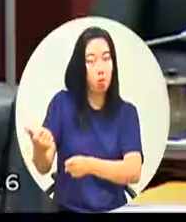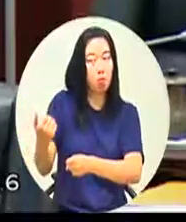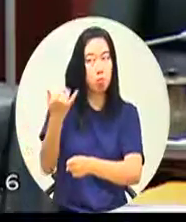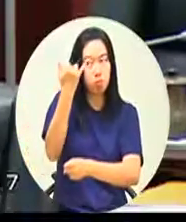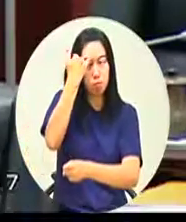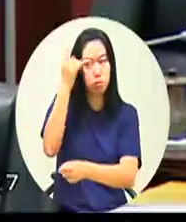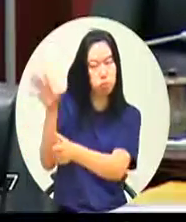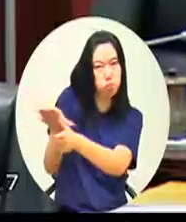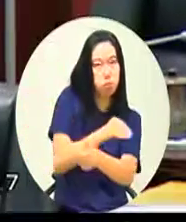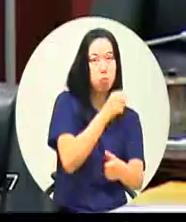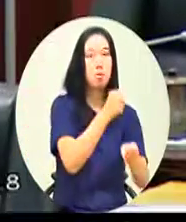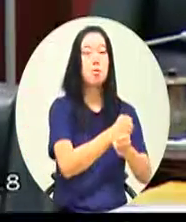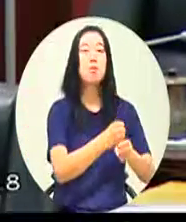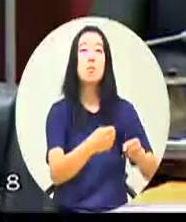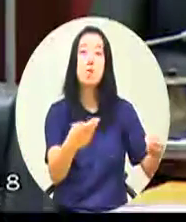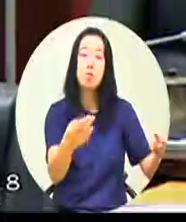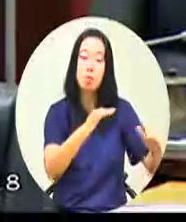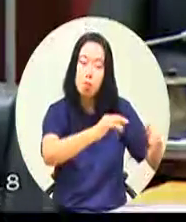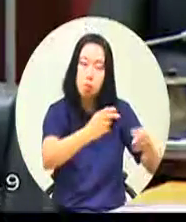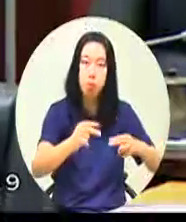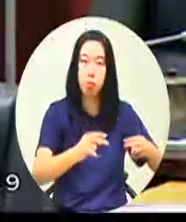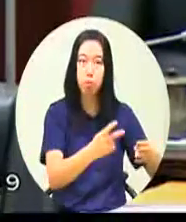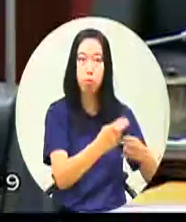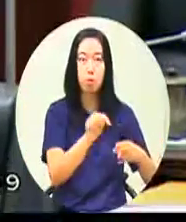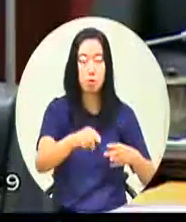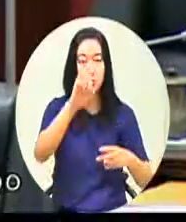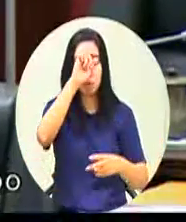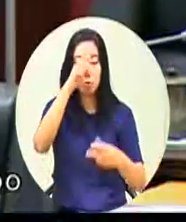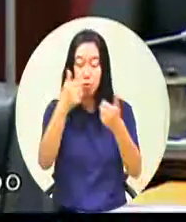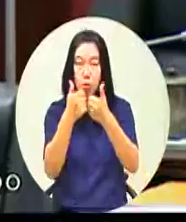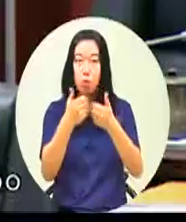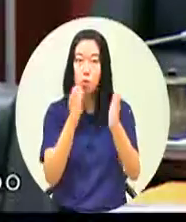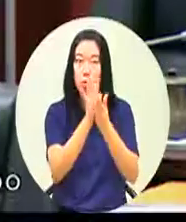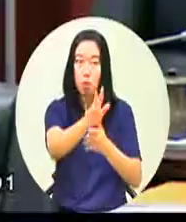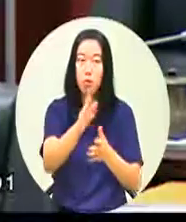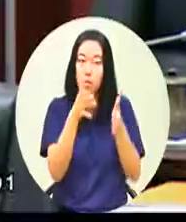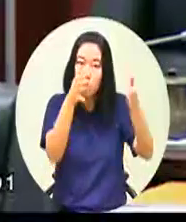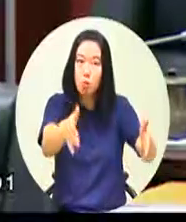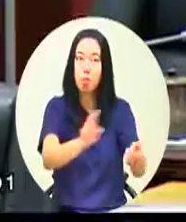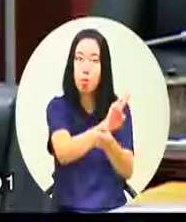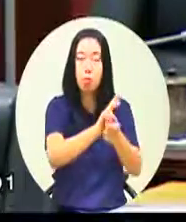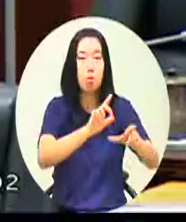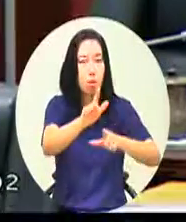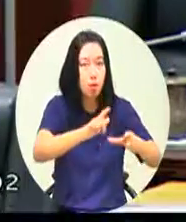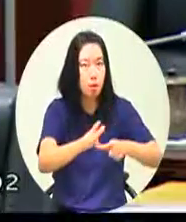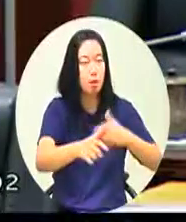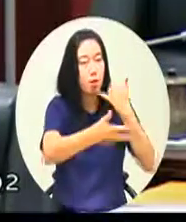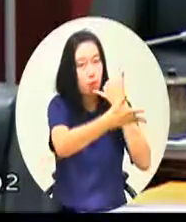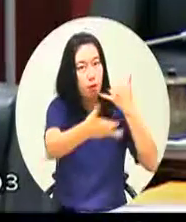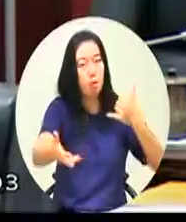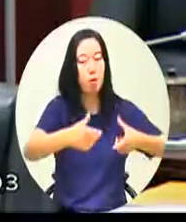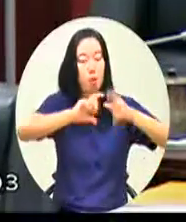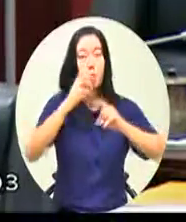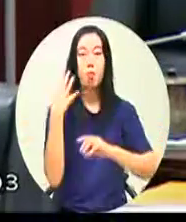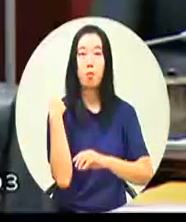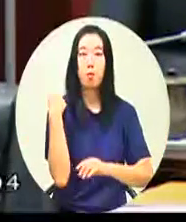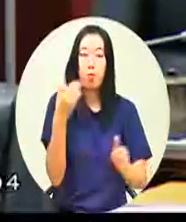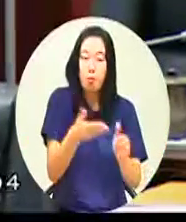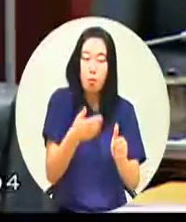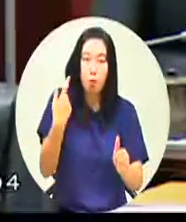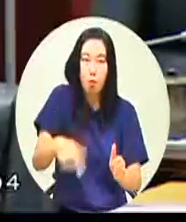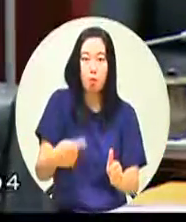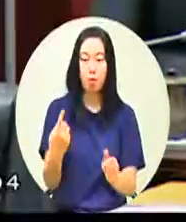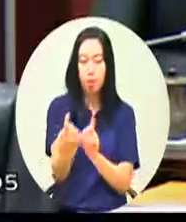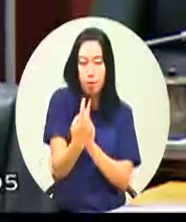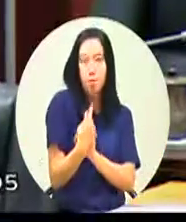所以这一点哦，也请局长在会后再针对这一个林园海岸呼吁的这个景观计划，再跟本席来